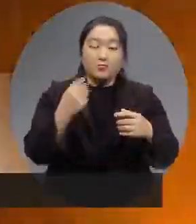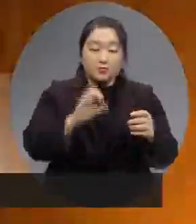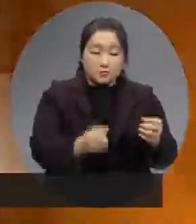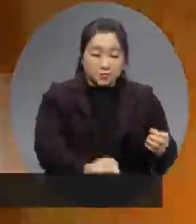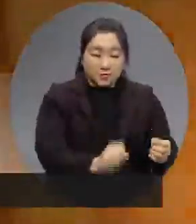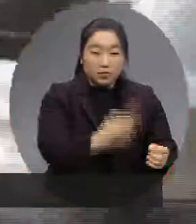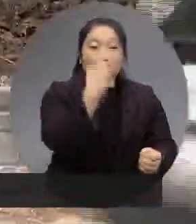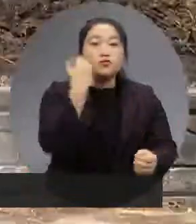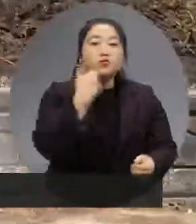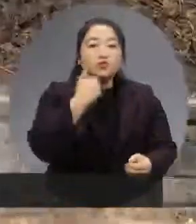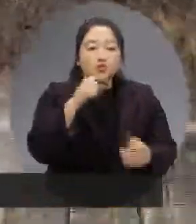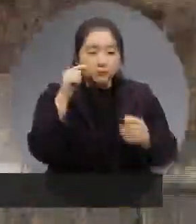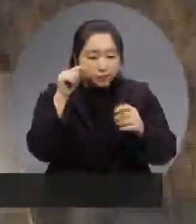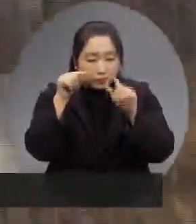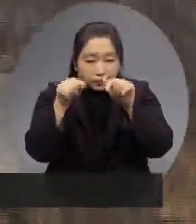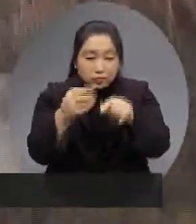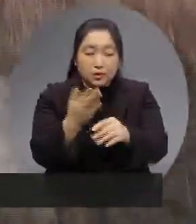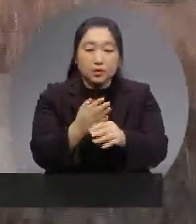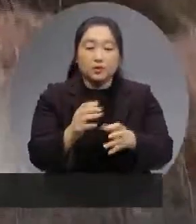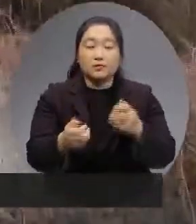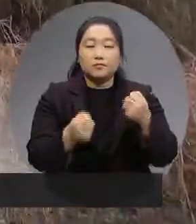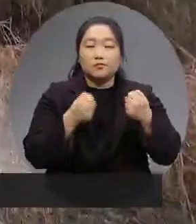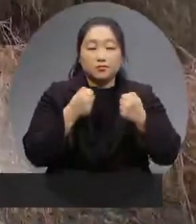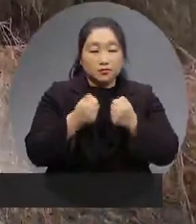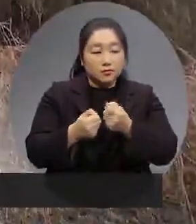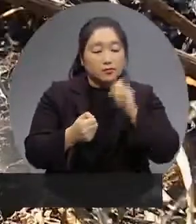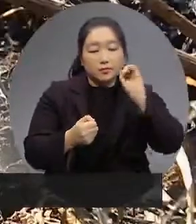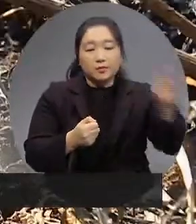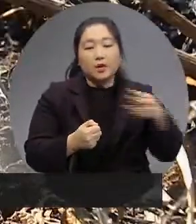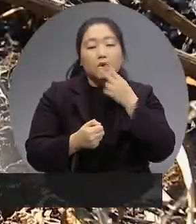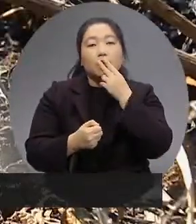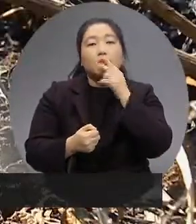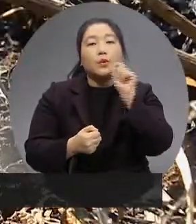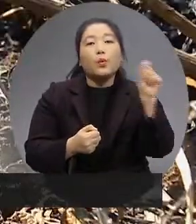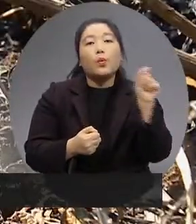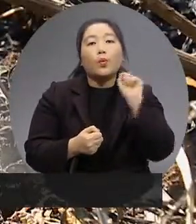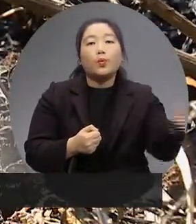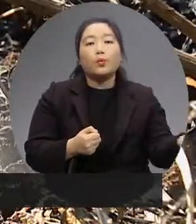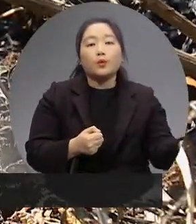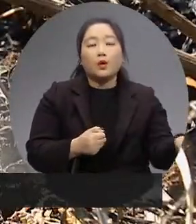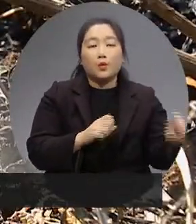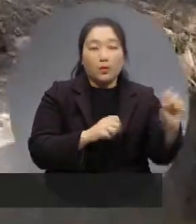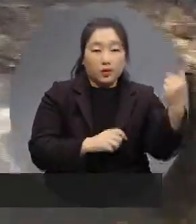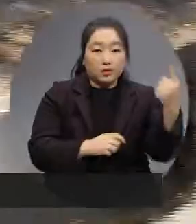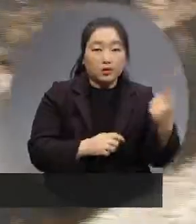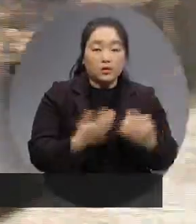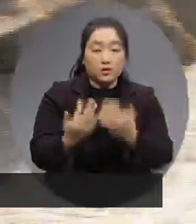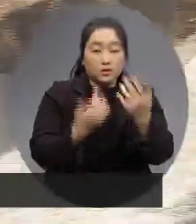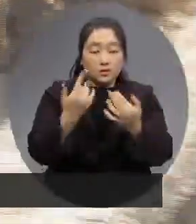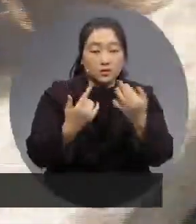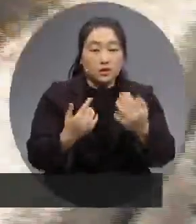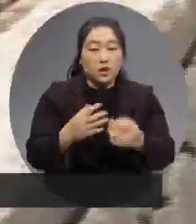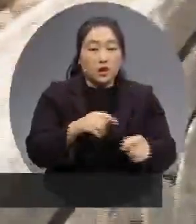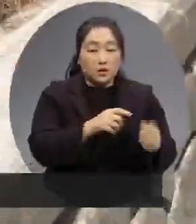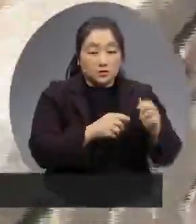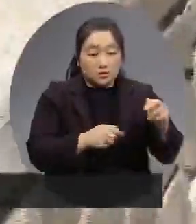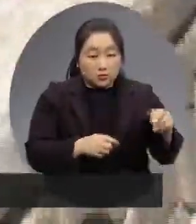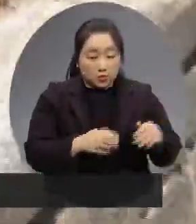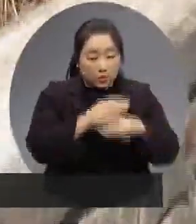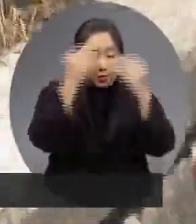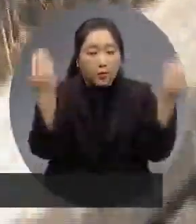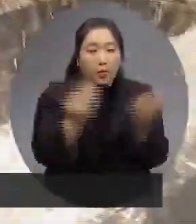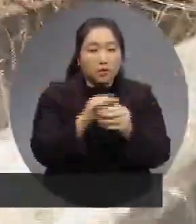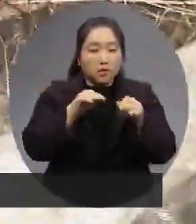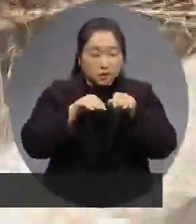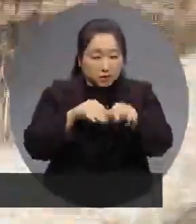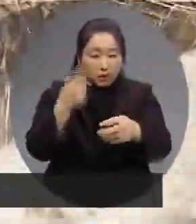나섰습니다. 달리던 차에서 던진 담배꽁초를 원인으로 추정하고 화재 신고 직전까지 발화 지점을 지난 모든 차량을